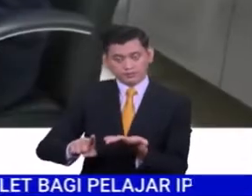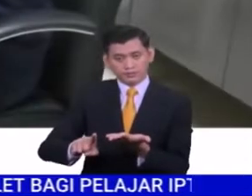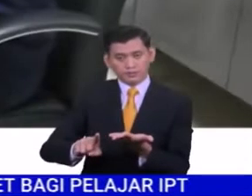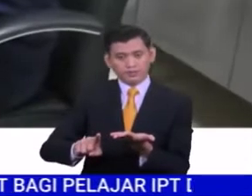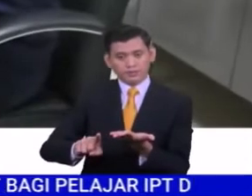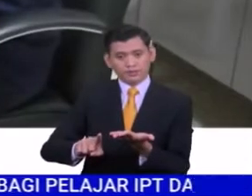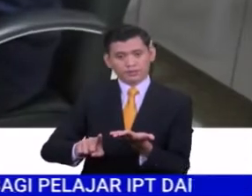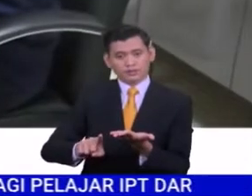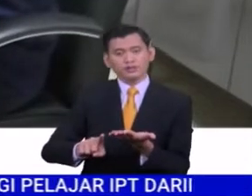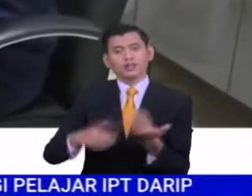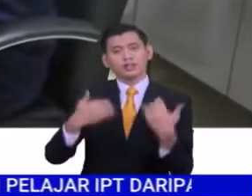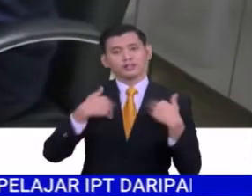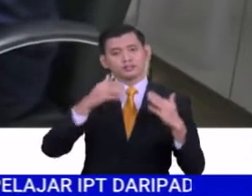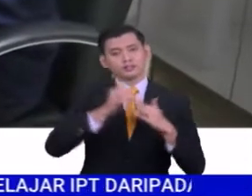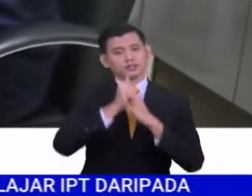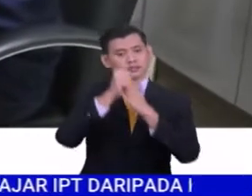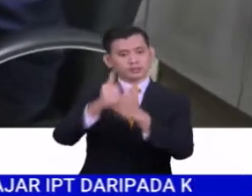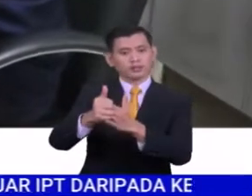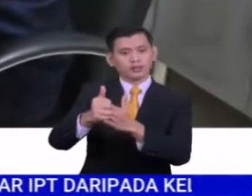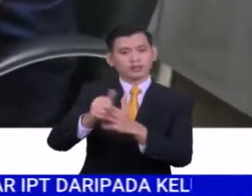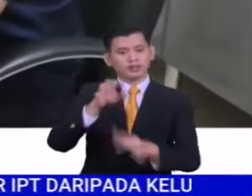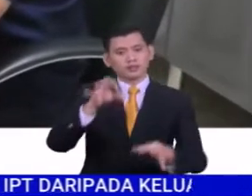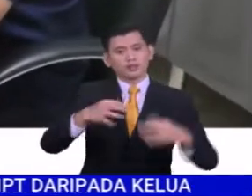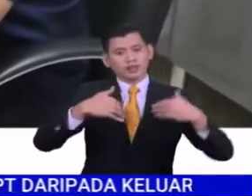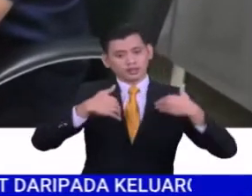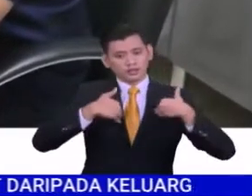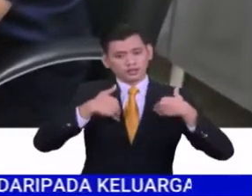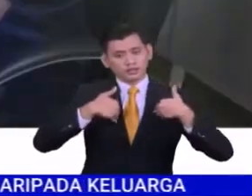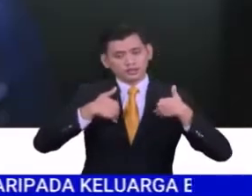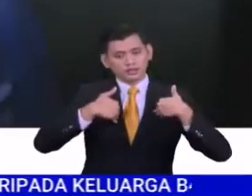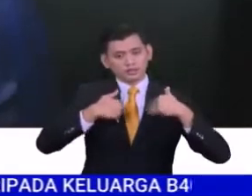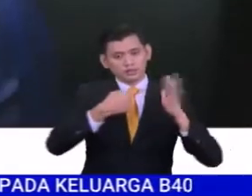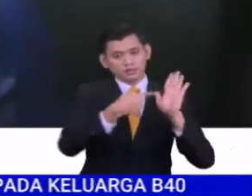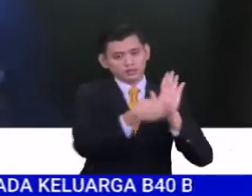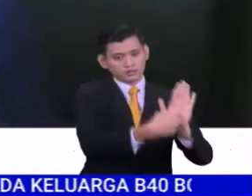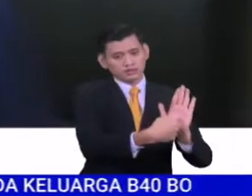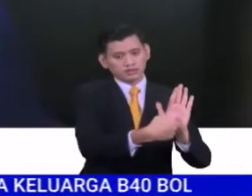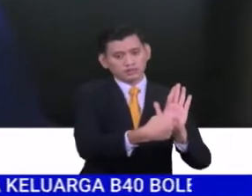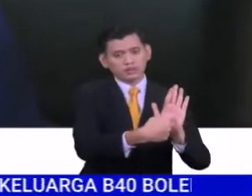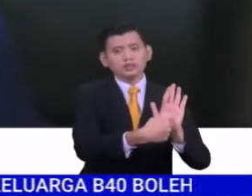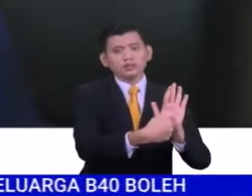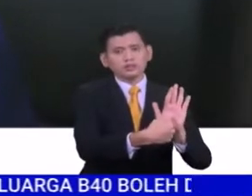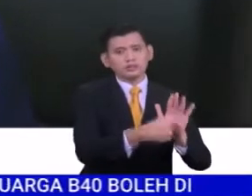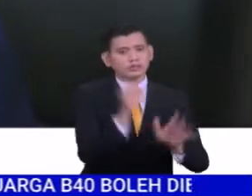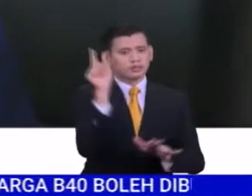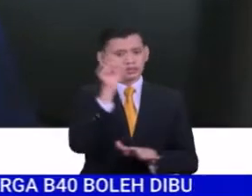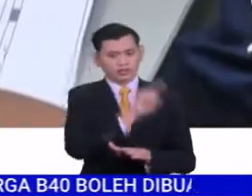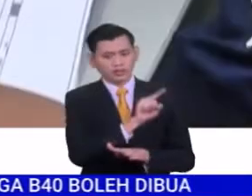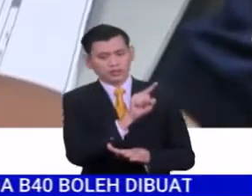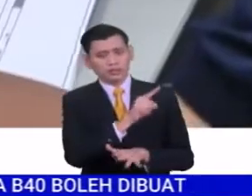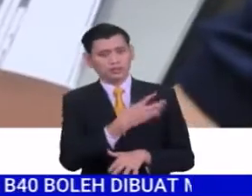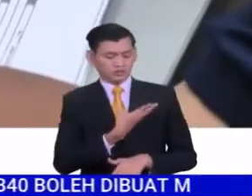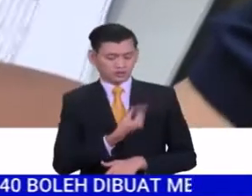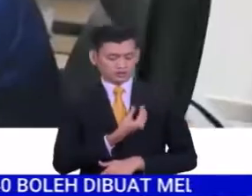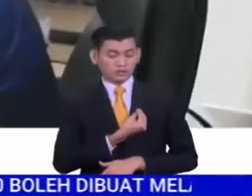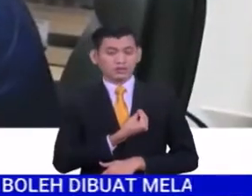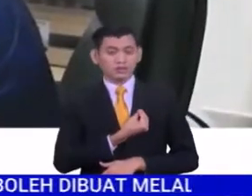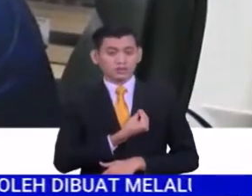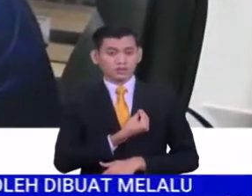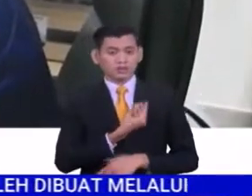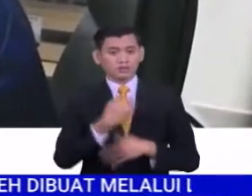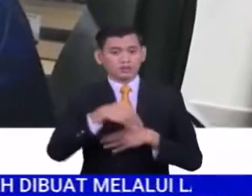kita ada guideline di mana jika mereka mulai simptom-simptom yang kita suspect yang paling critical adalah jantunglah,